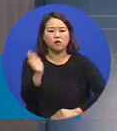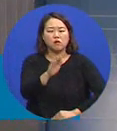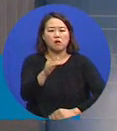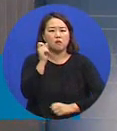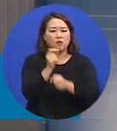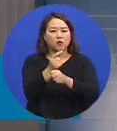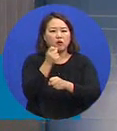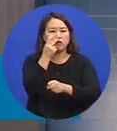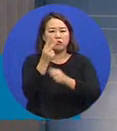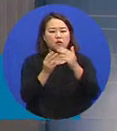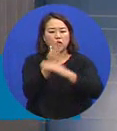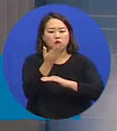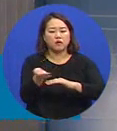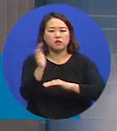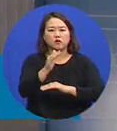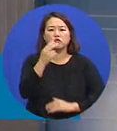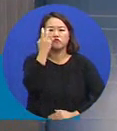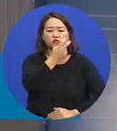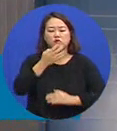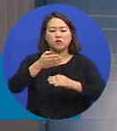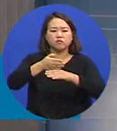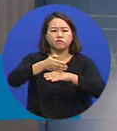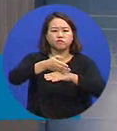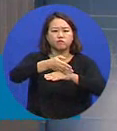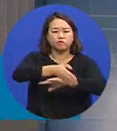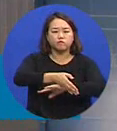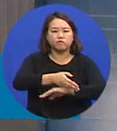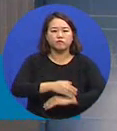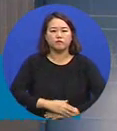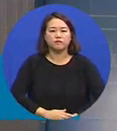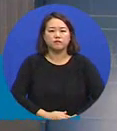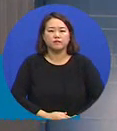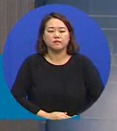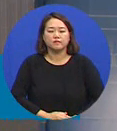지났지만 수사는 지지부진합니다. 정원익 기자입니다.